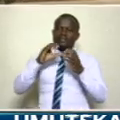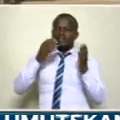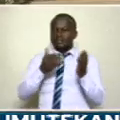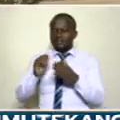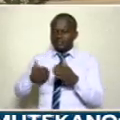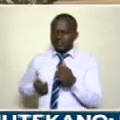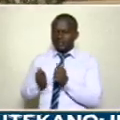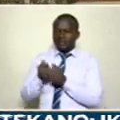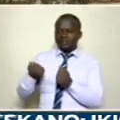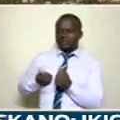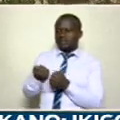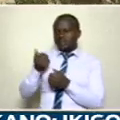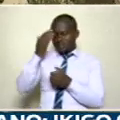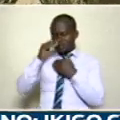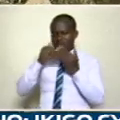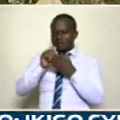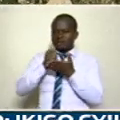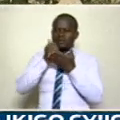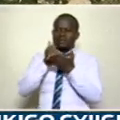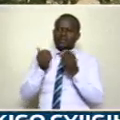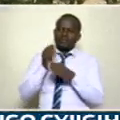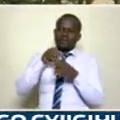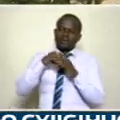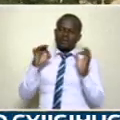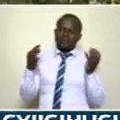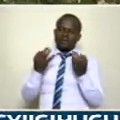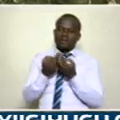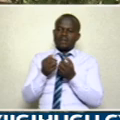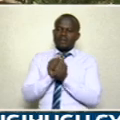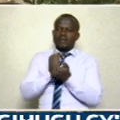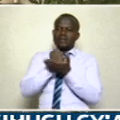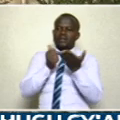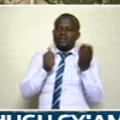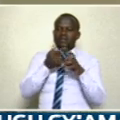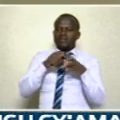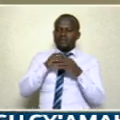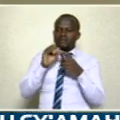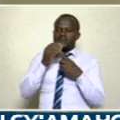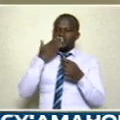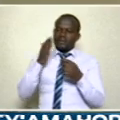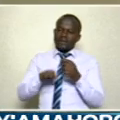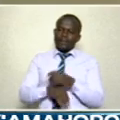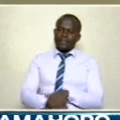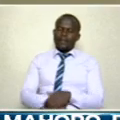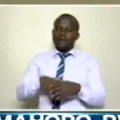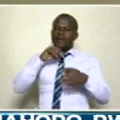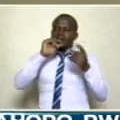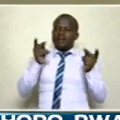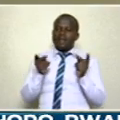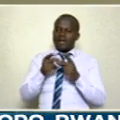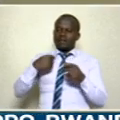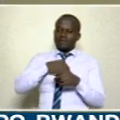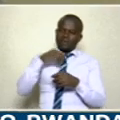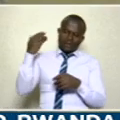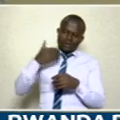abagore n'abakobwa mu rwego rwo kubafasha kugaruka mu muryango no kubafasha kuva mu ngeso mbi. Nta hantu twari dufite dushyira